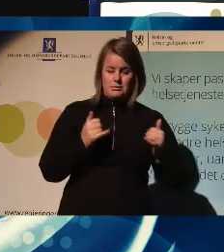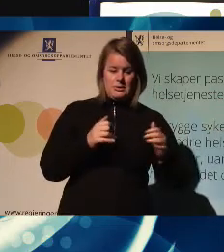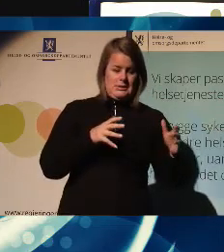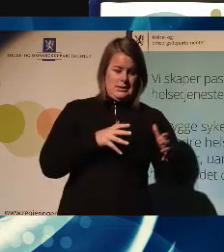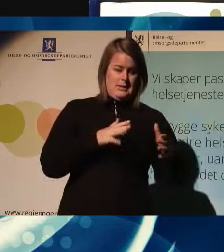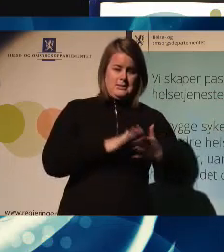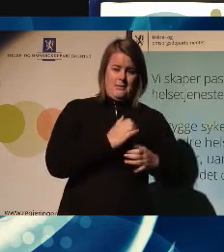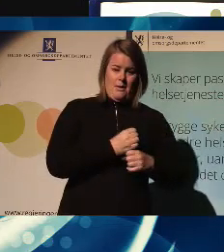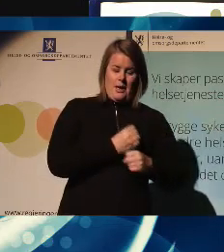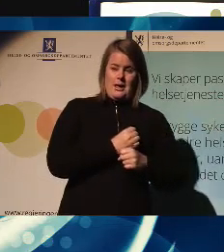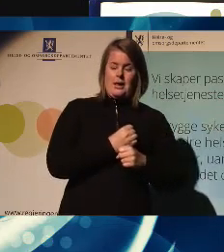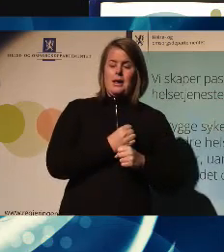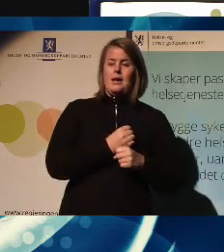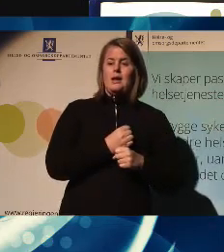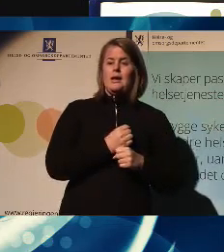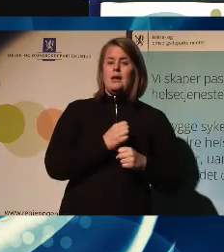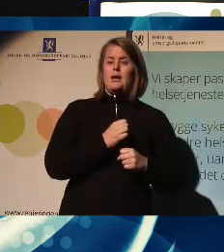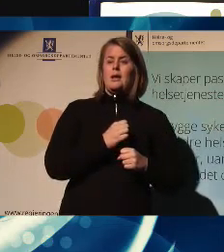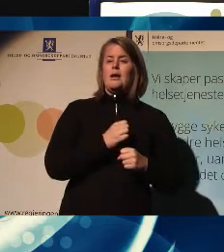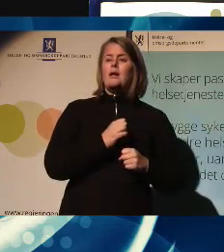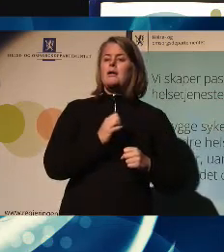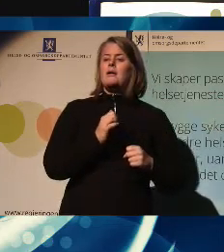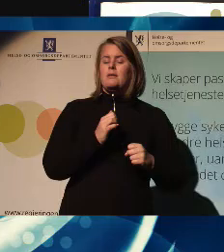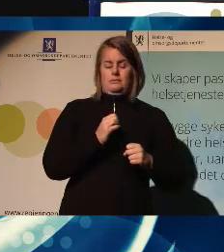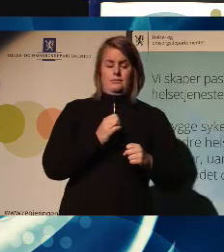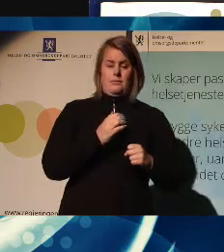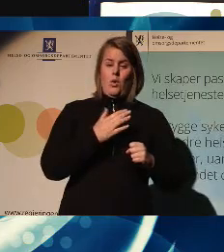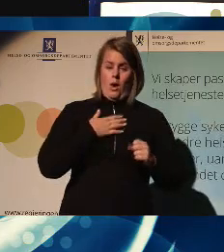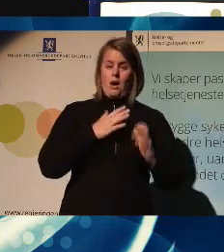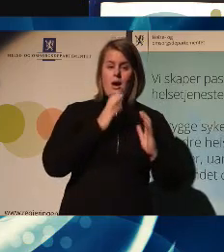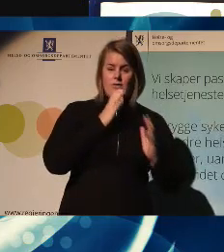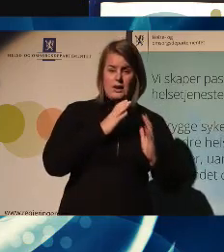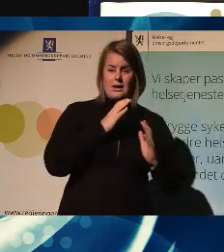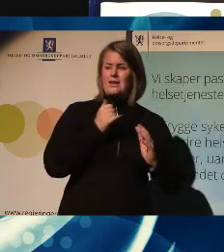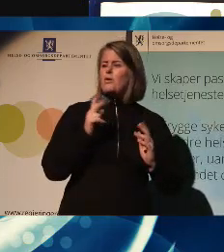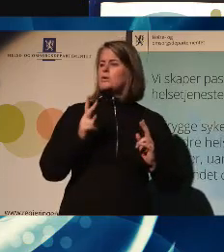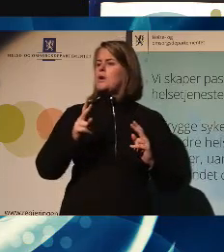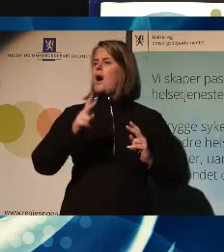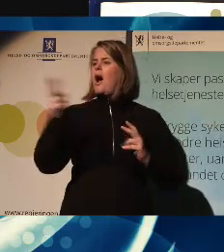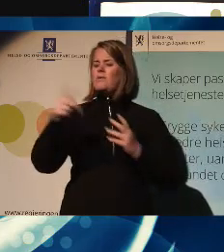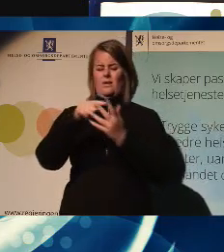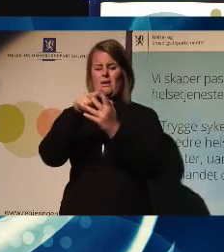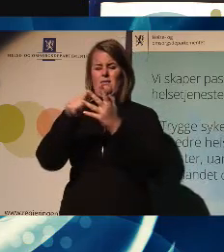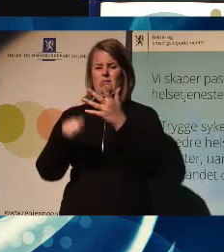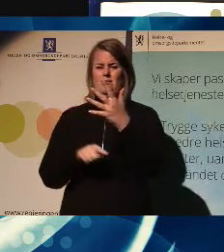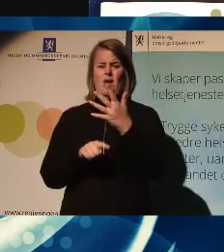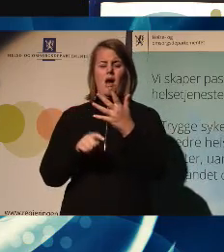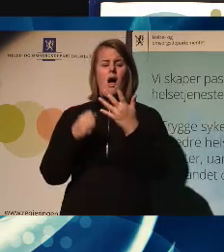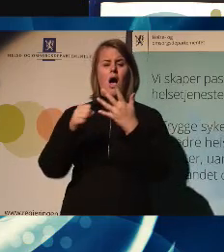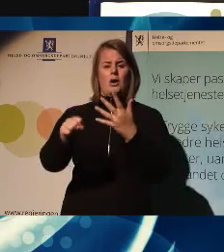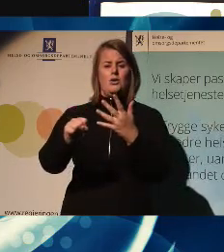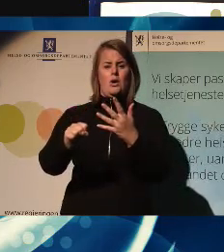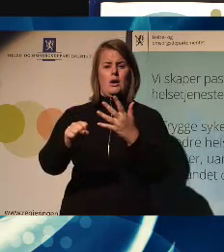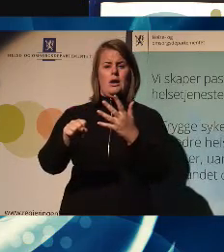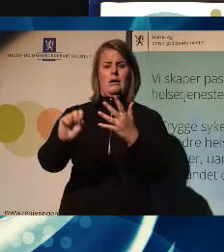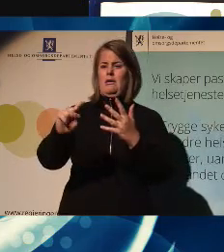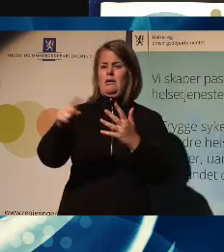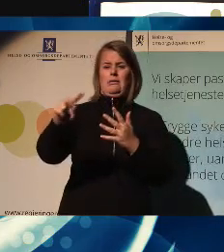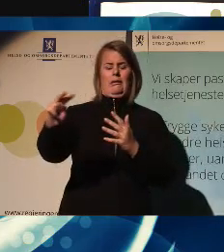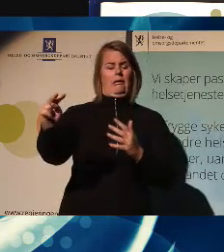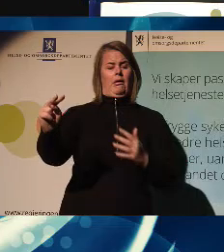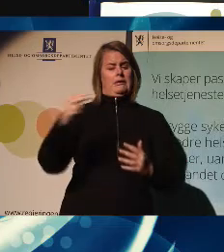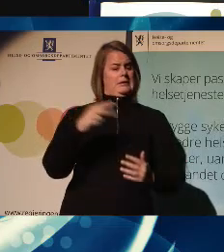det den avtalen gjort at, at de andre aktørene i førstelinjetjenesten ser vårt prosjekt også